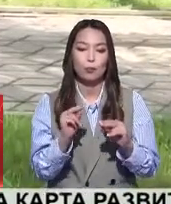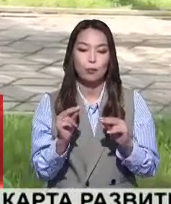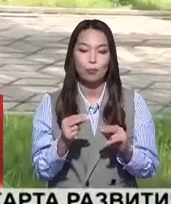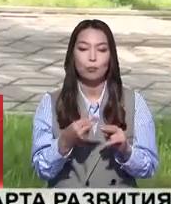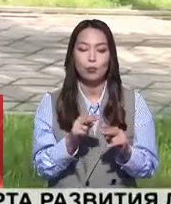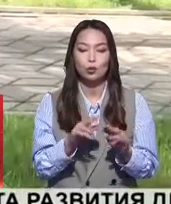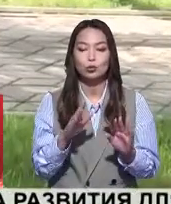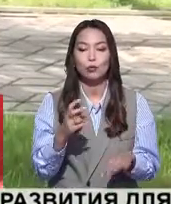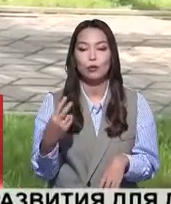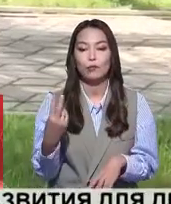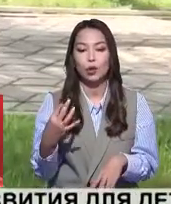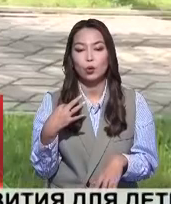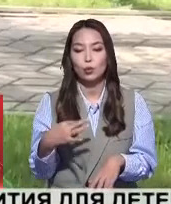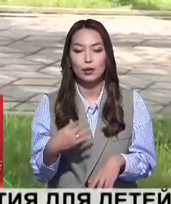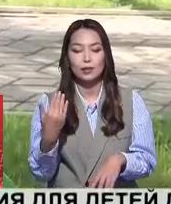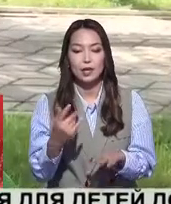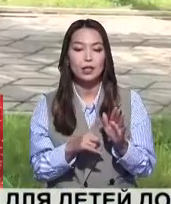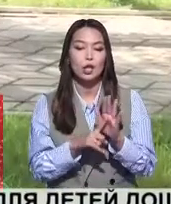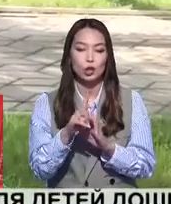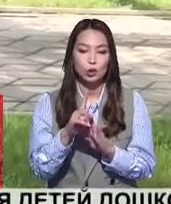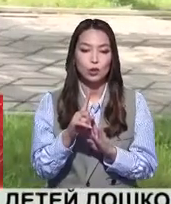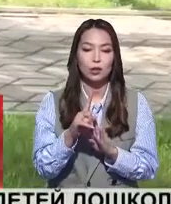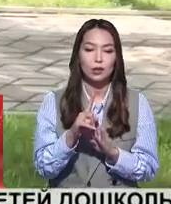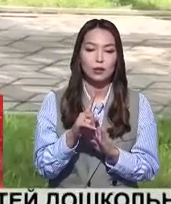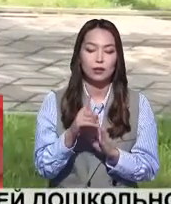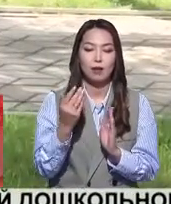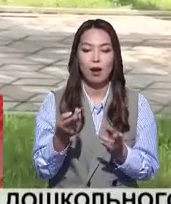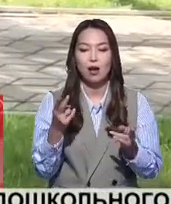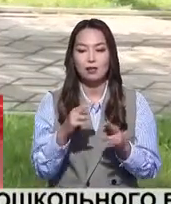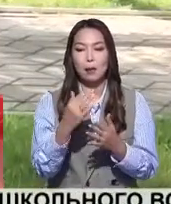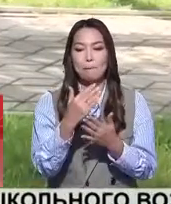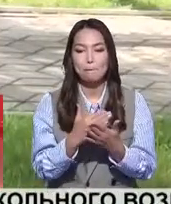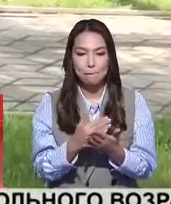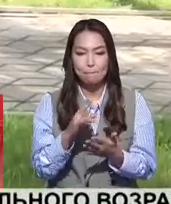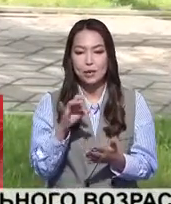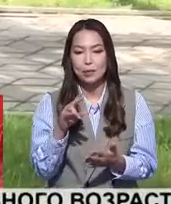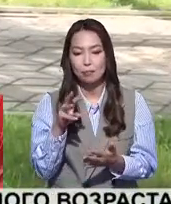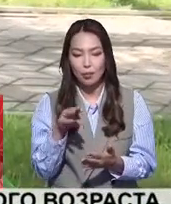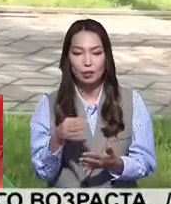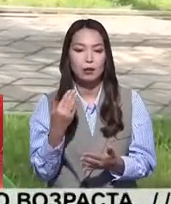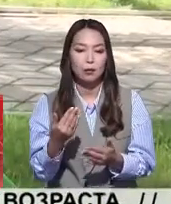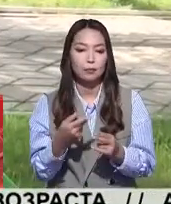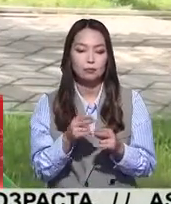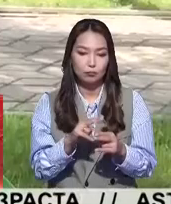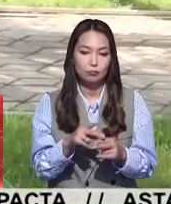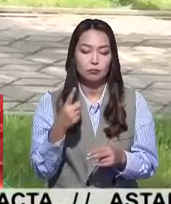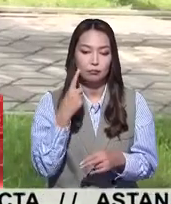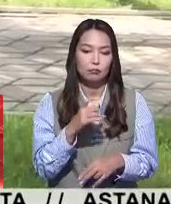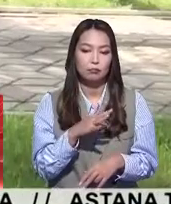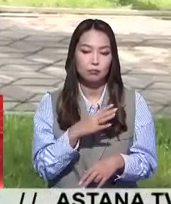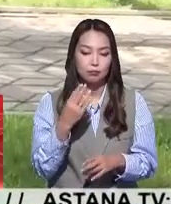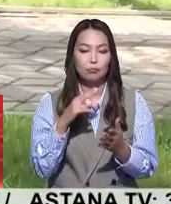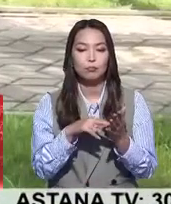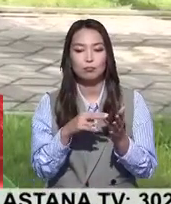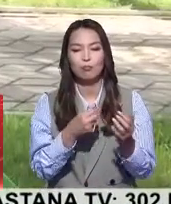втором курсе начнутся основные предметы. Но они до этого не довели, они тянули